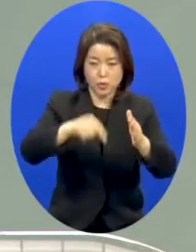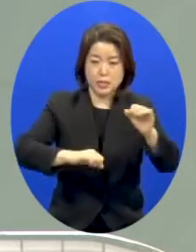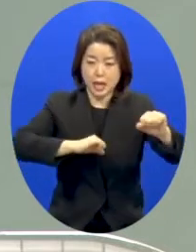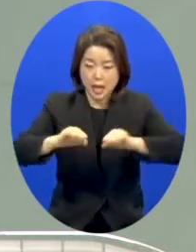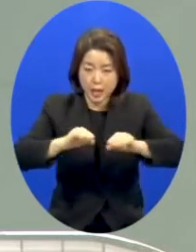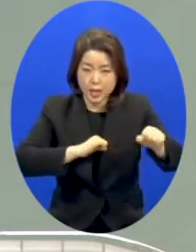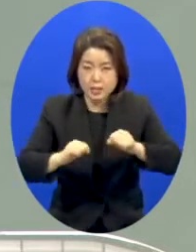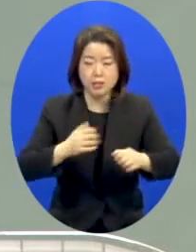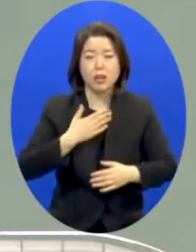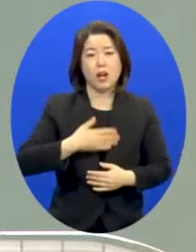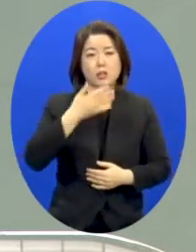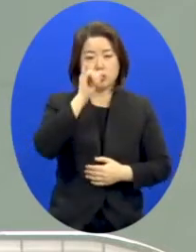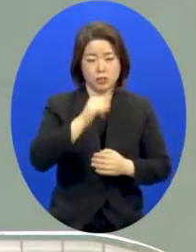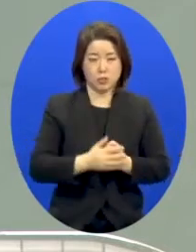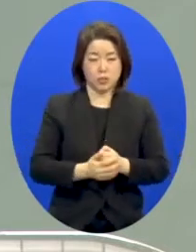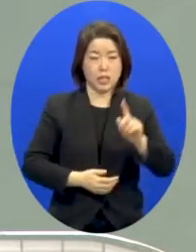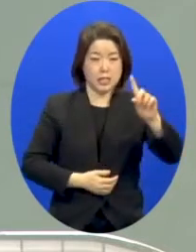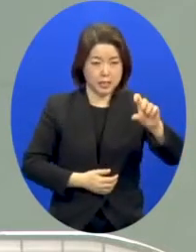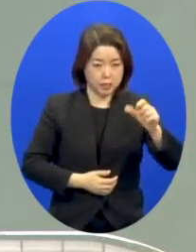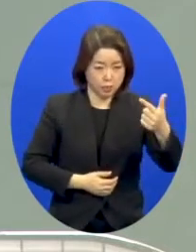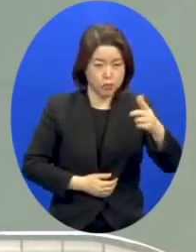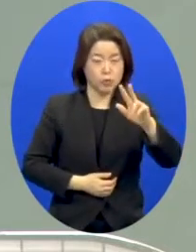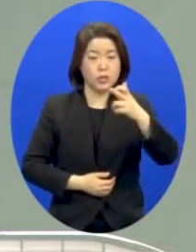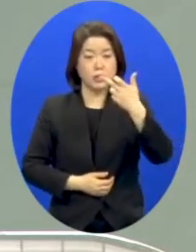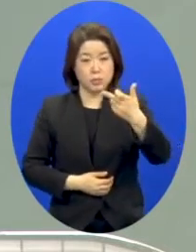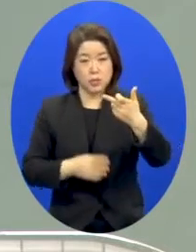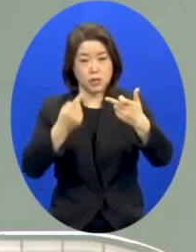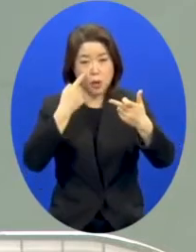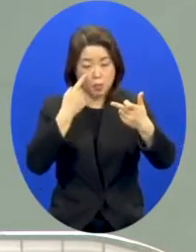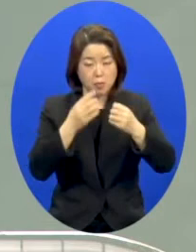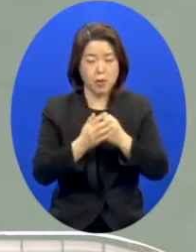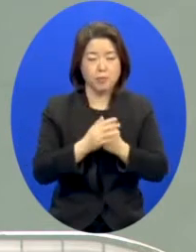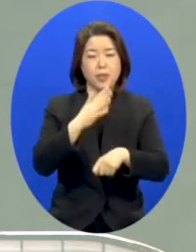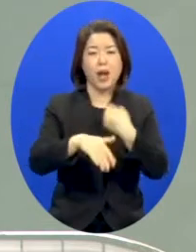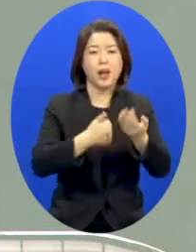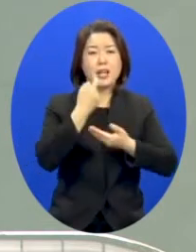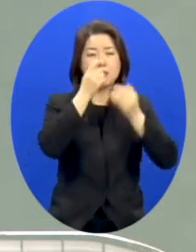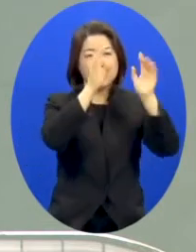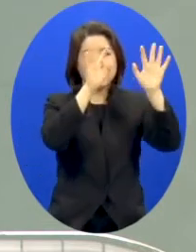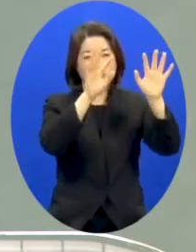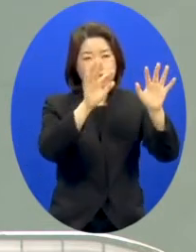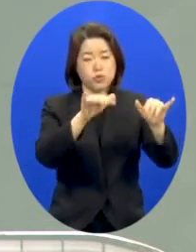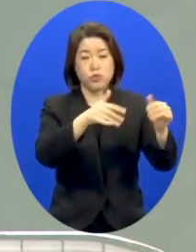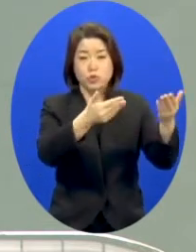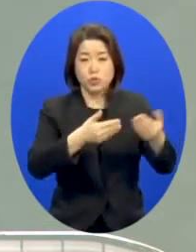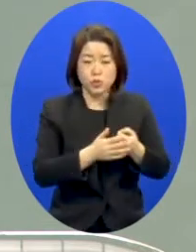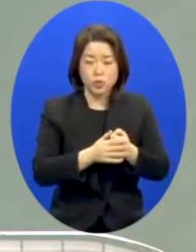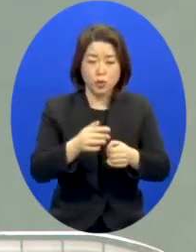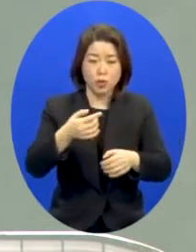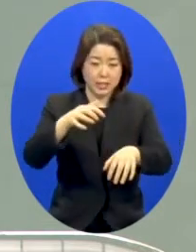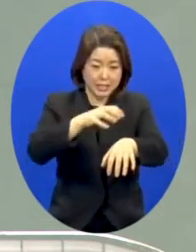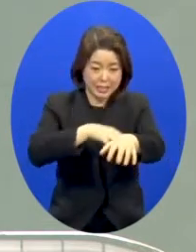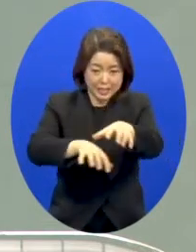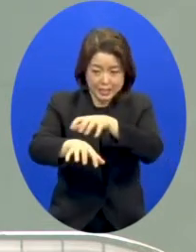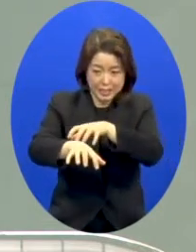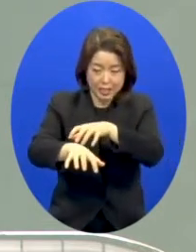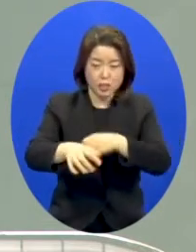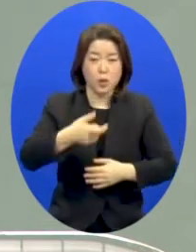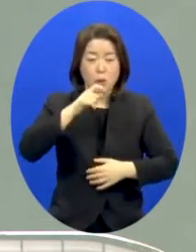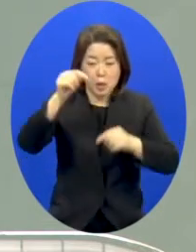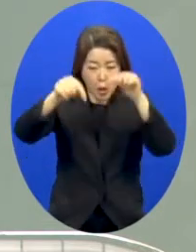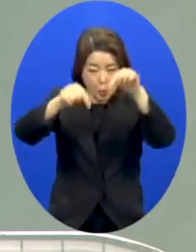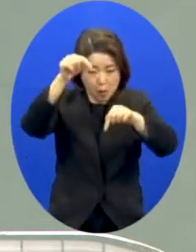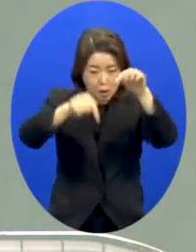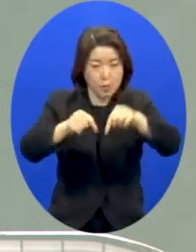16절 17절에 하나님은 눈을 내리시고 서리를 내리시고 우박을 내리셔서